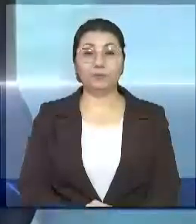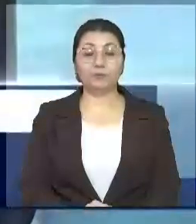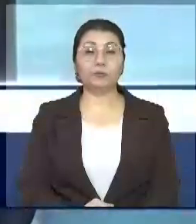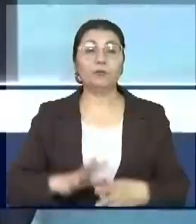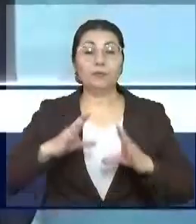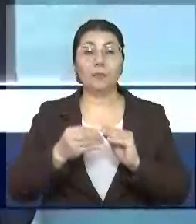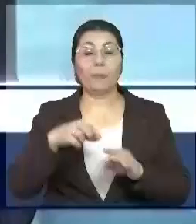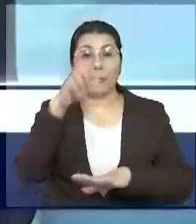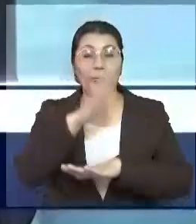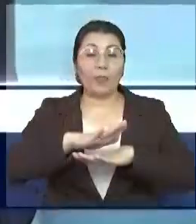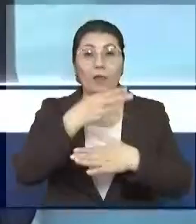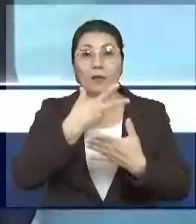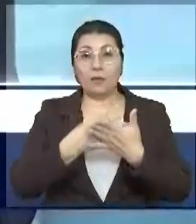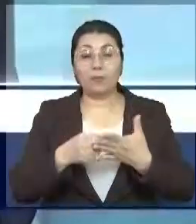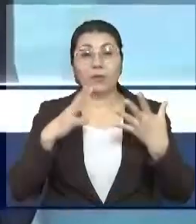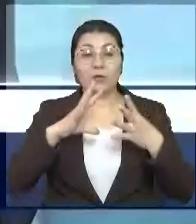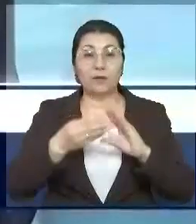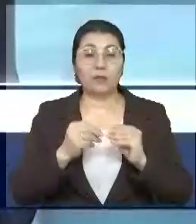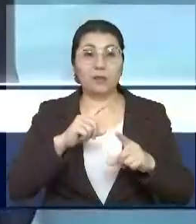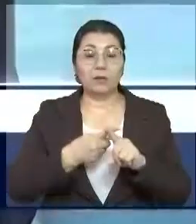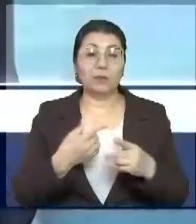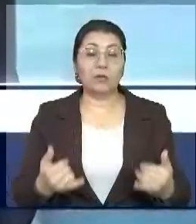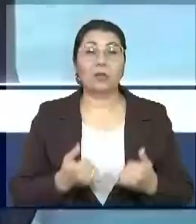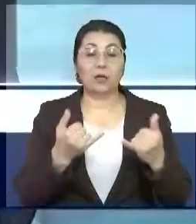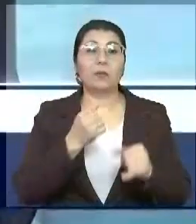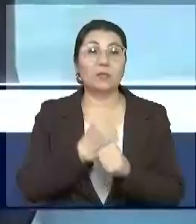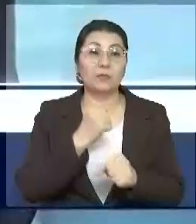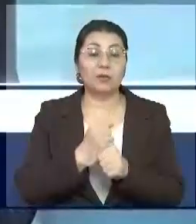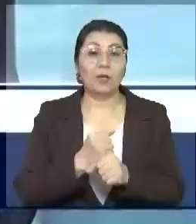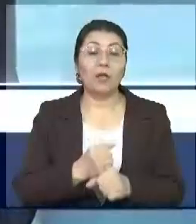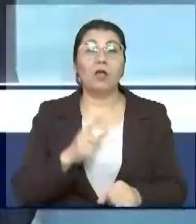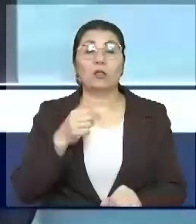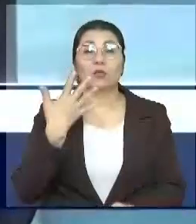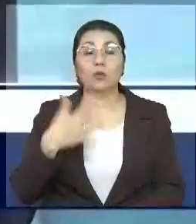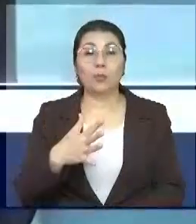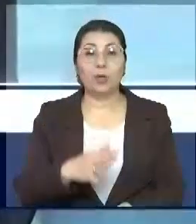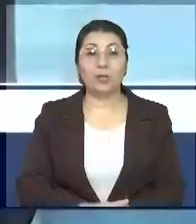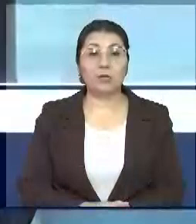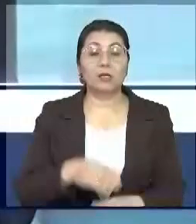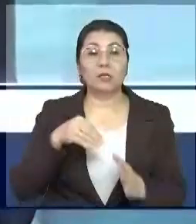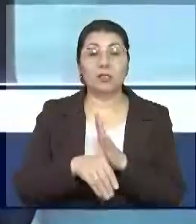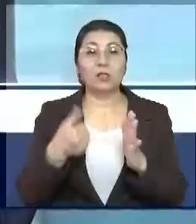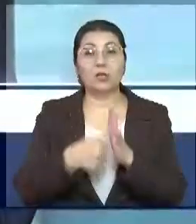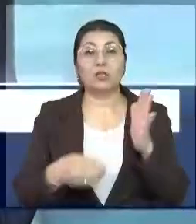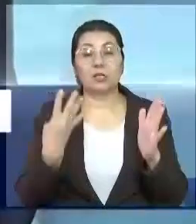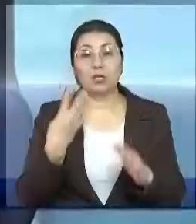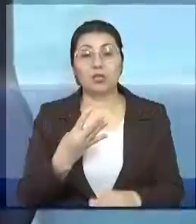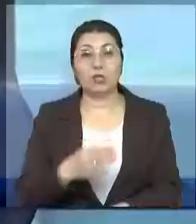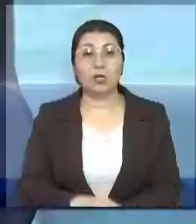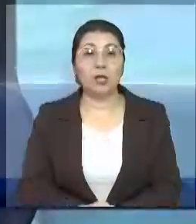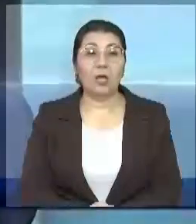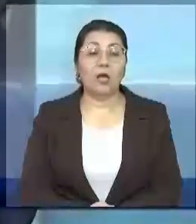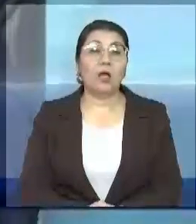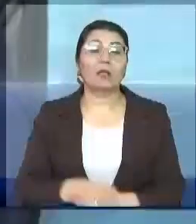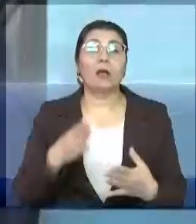По итогам государственных закупок общее количество техники, необходимой для химической обработки, составило 105 единиц. Из них 64 поверхностных